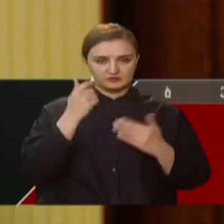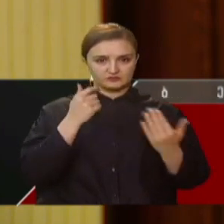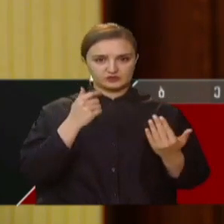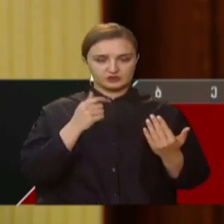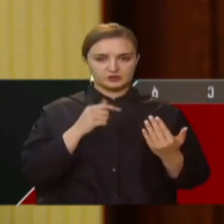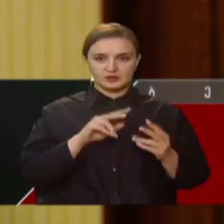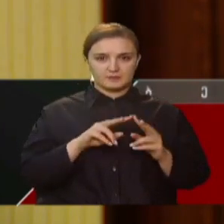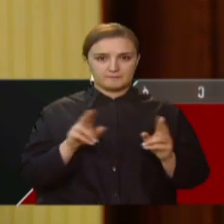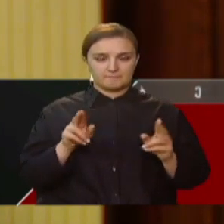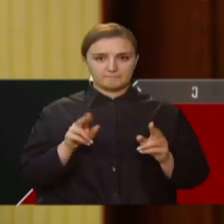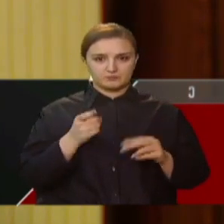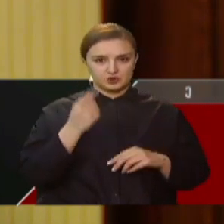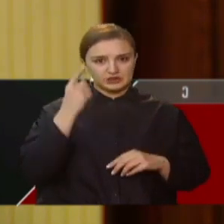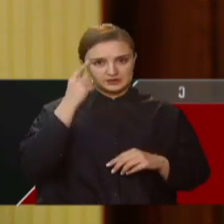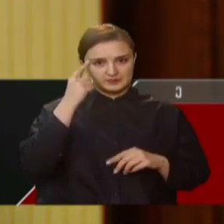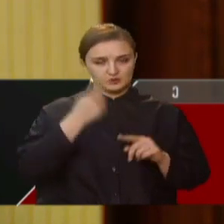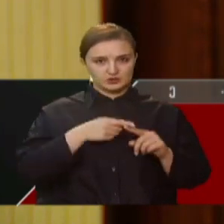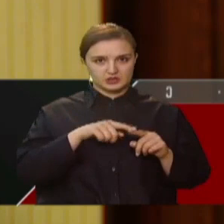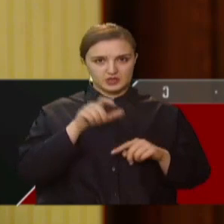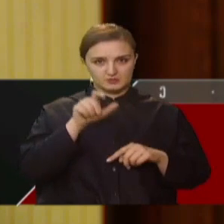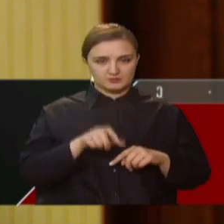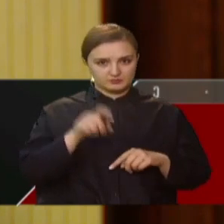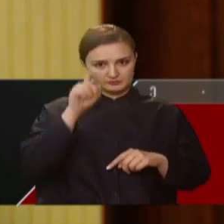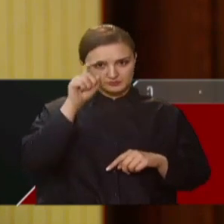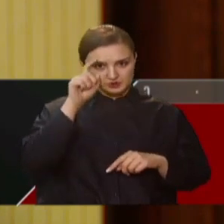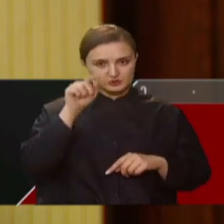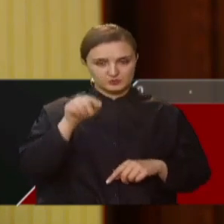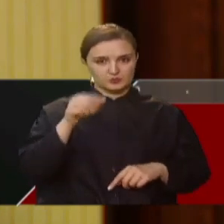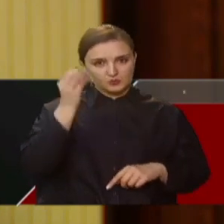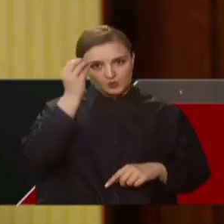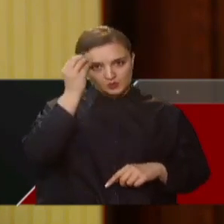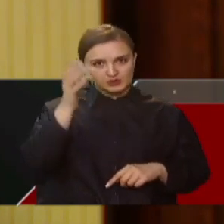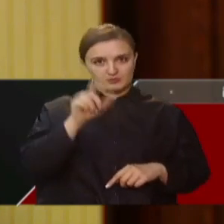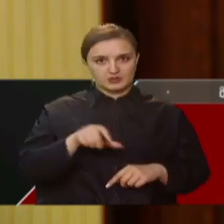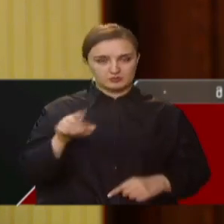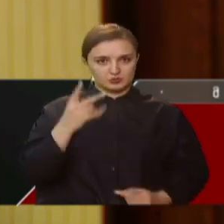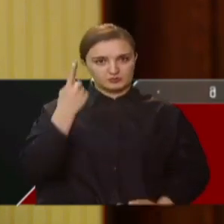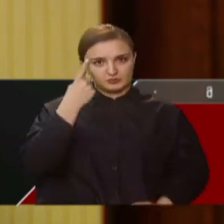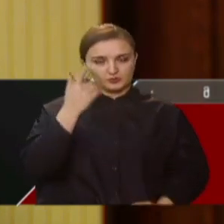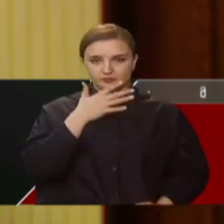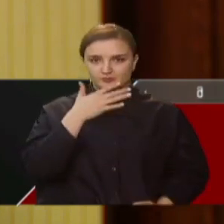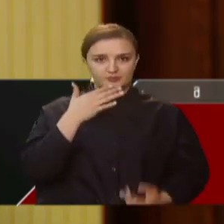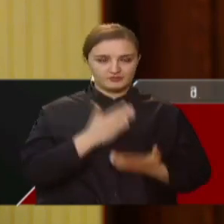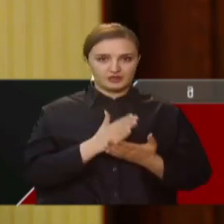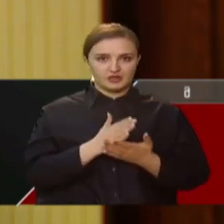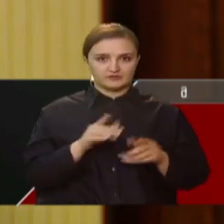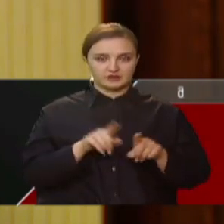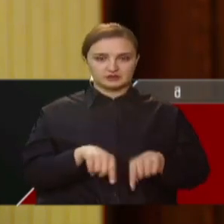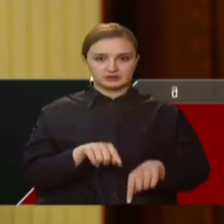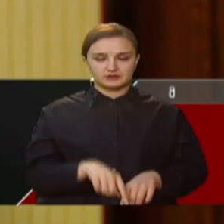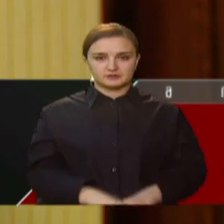ტროლბოტთა სისტემიდან. ცოტა იფიქროს ამ ბიჭმა და იფიქრონ იქ ყოფმა გონიერმა ადამიანებმა საკმაოდ ბევრი ხავთ ასეთი